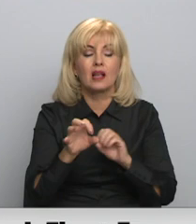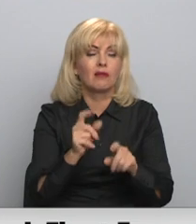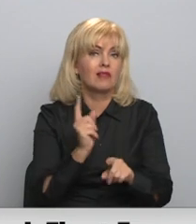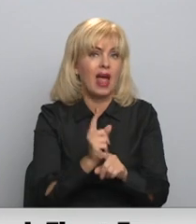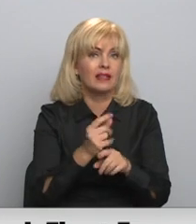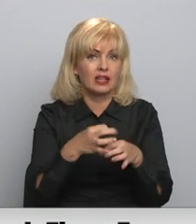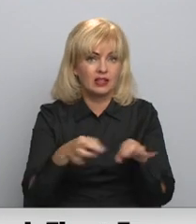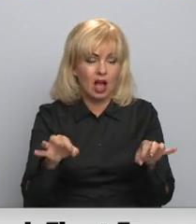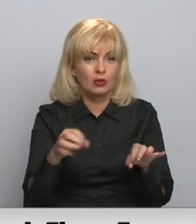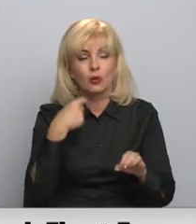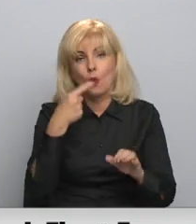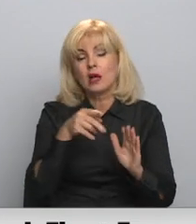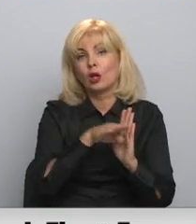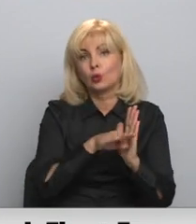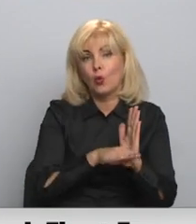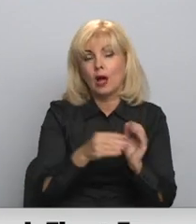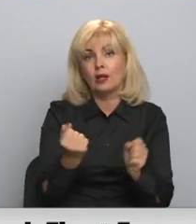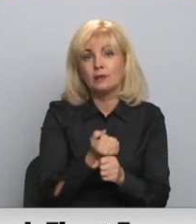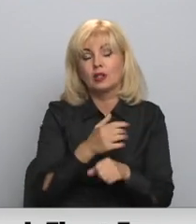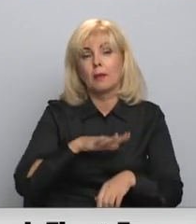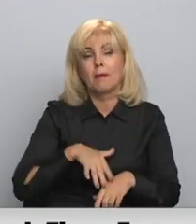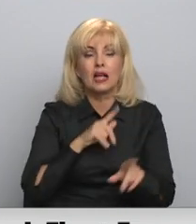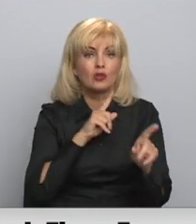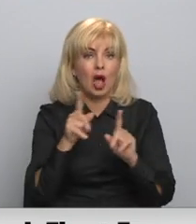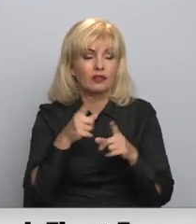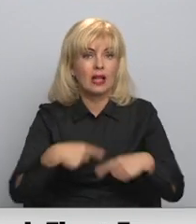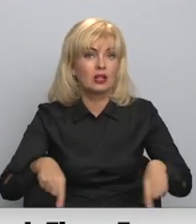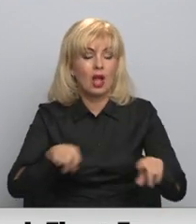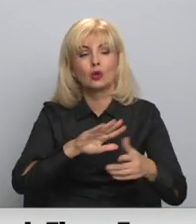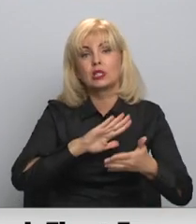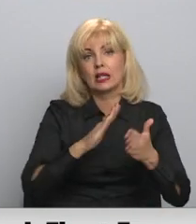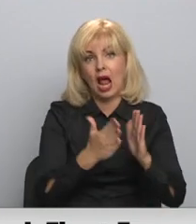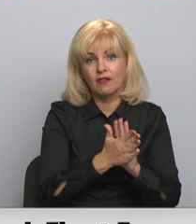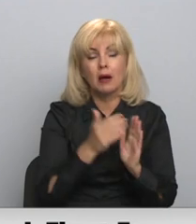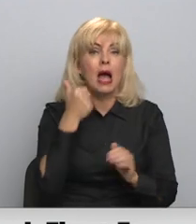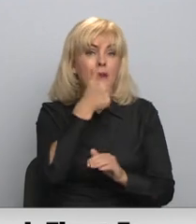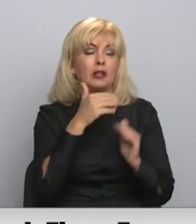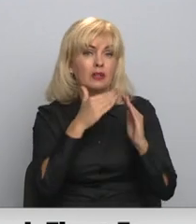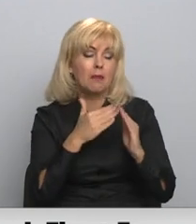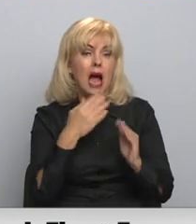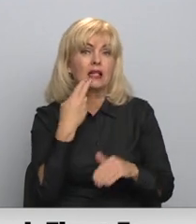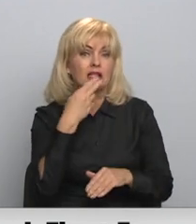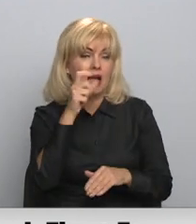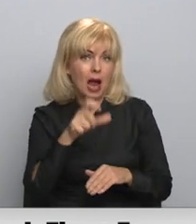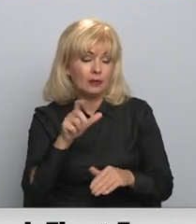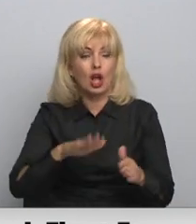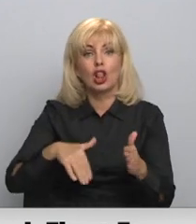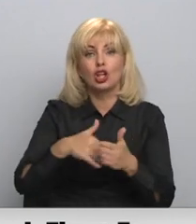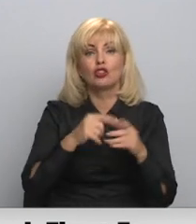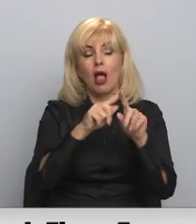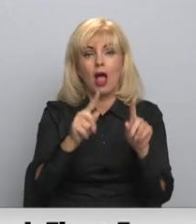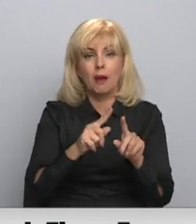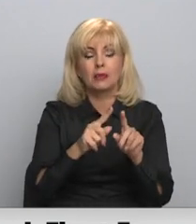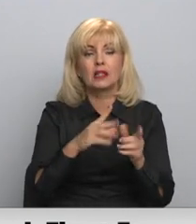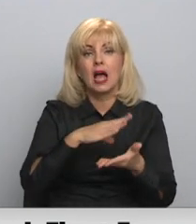nedrīkstais. To nosaka saistošie noteikumi, kas izstrādāti pēc administratīva teritoriālās reformas. Privātmājas saimniekiem, kas jau līdz šīm lapas un